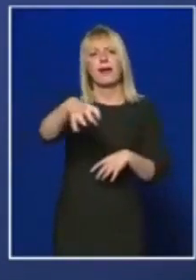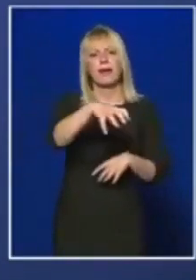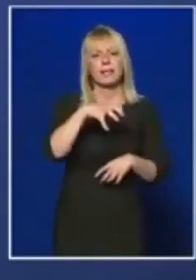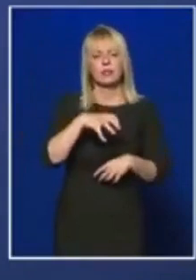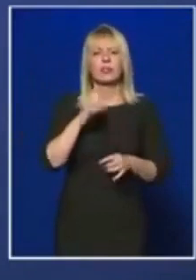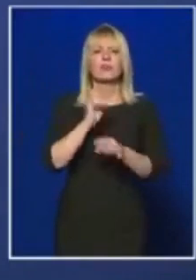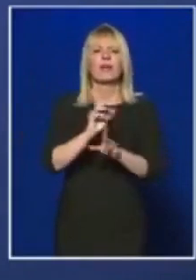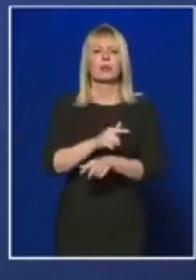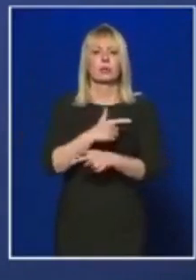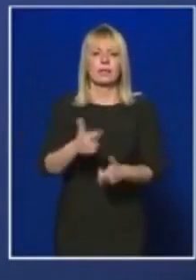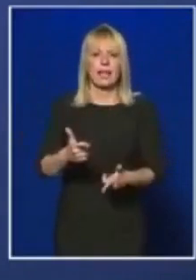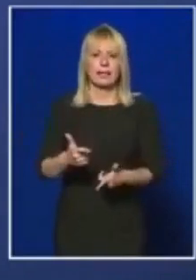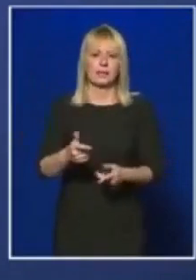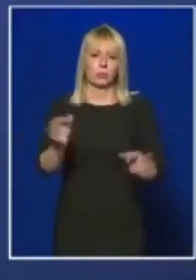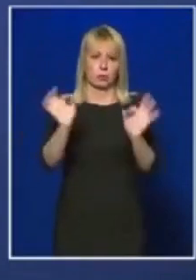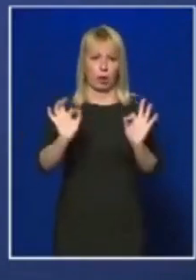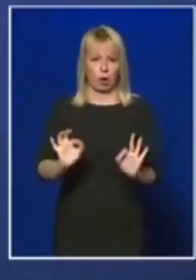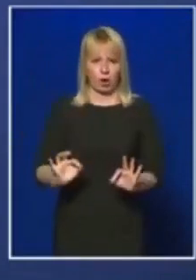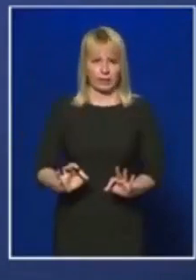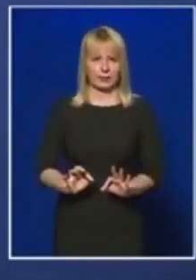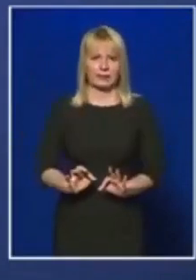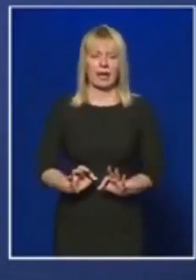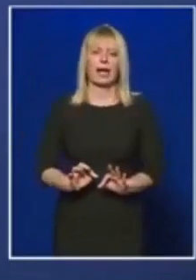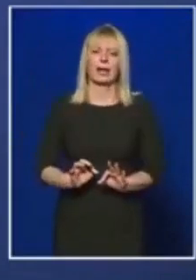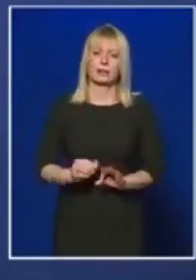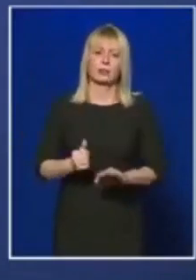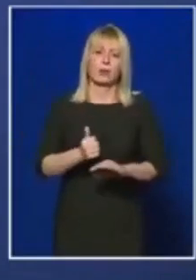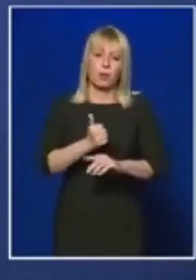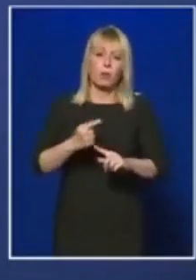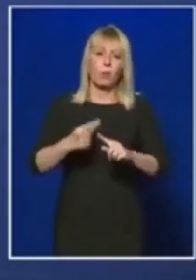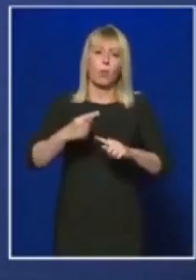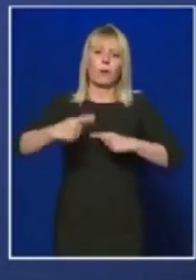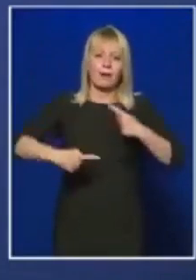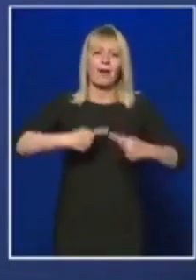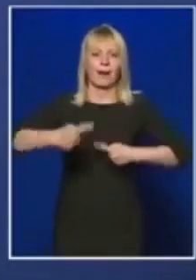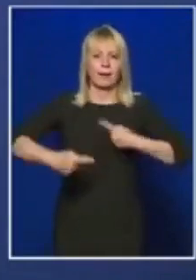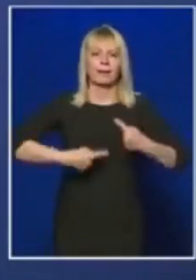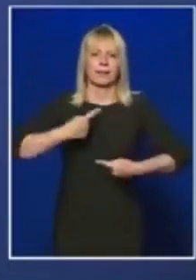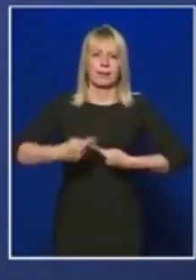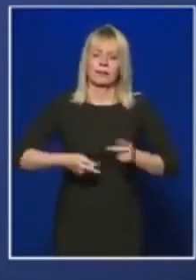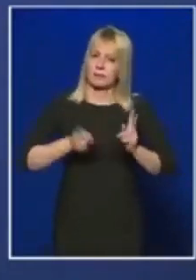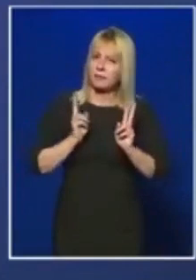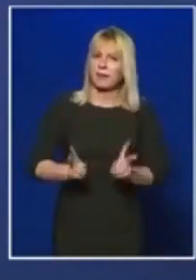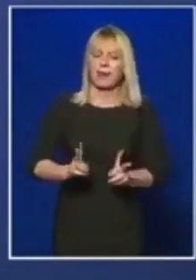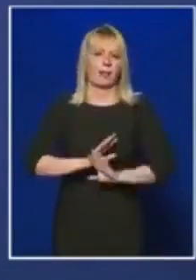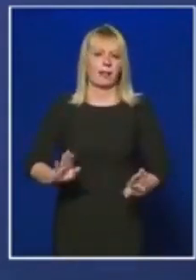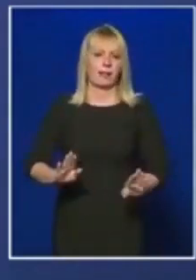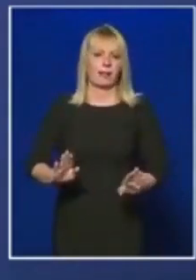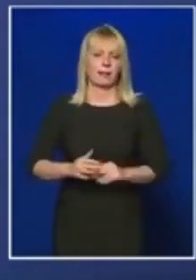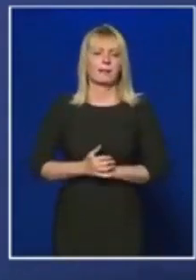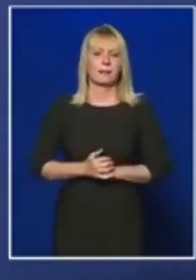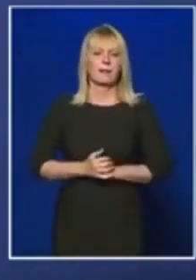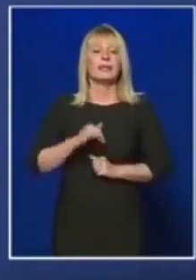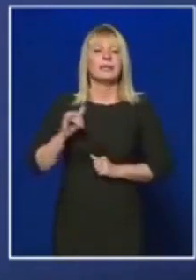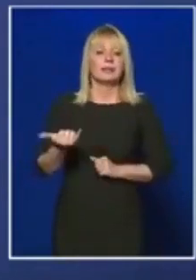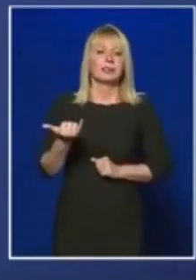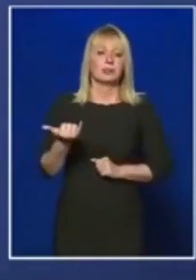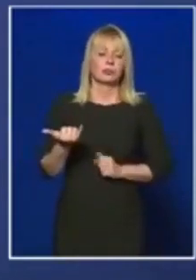a fertőtlenítő takarítása legalább óránként meg kell, hogy történjen,